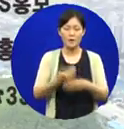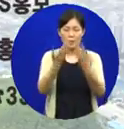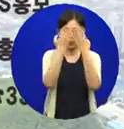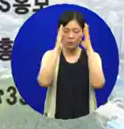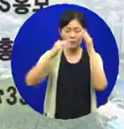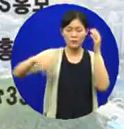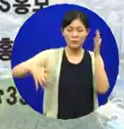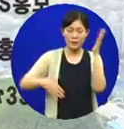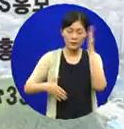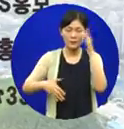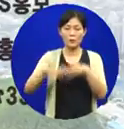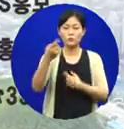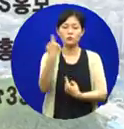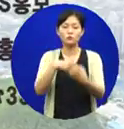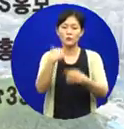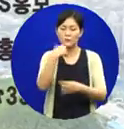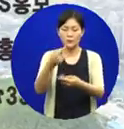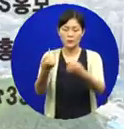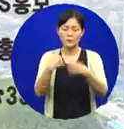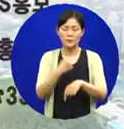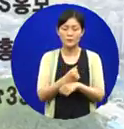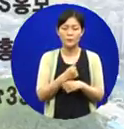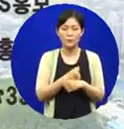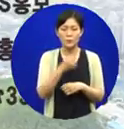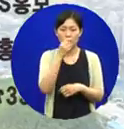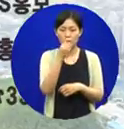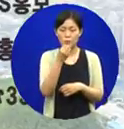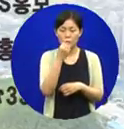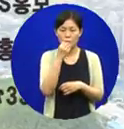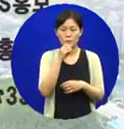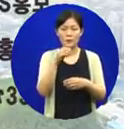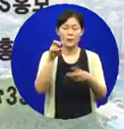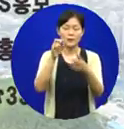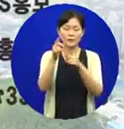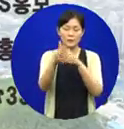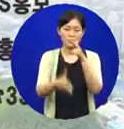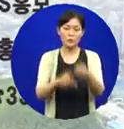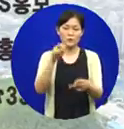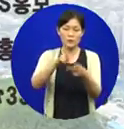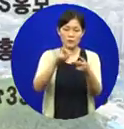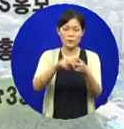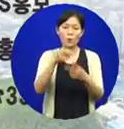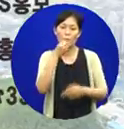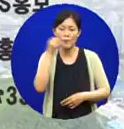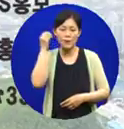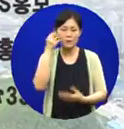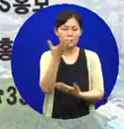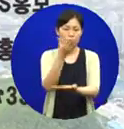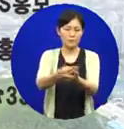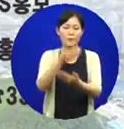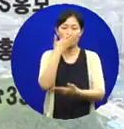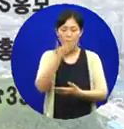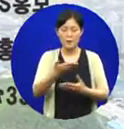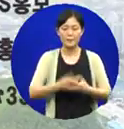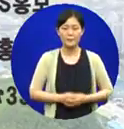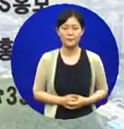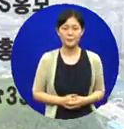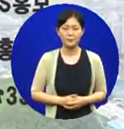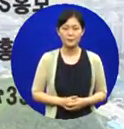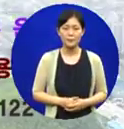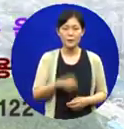용인 거주 대학생이면 누구나 지원할 수 있습니다. 신청서는 용인시 사회적 기업 지원센터 홈페이지에서 내려받을 수